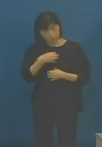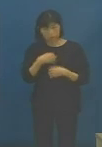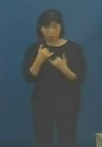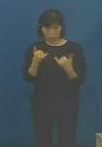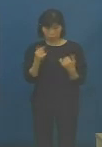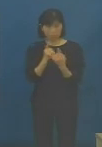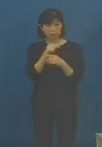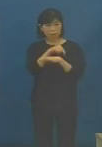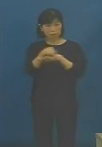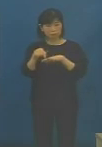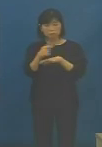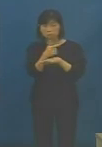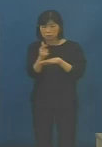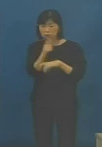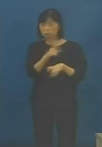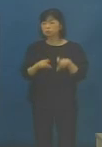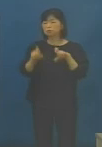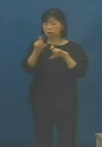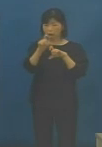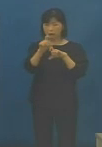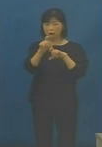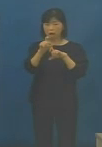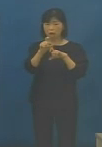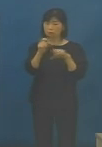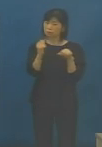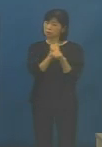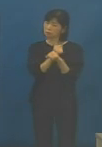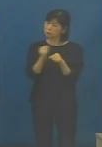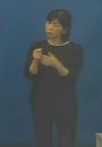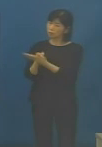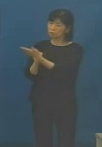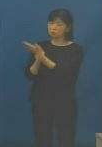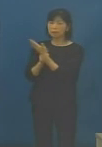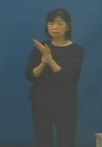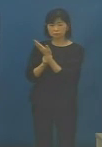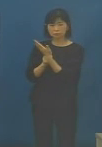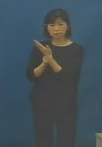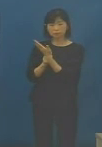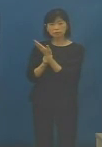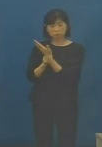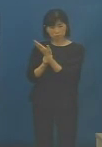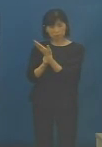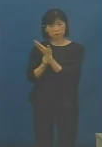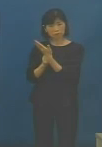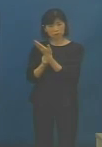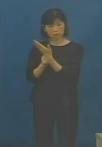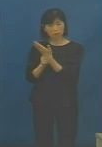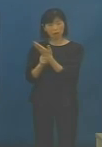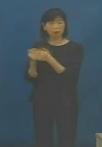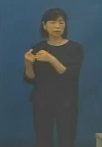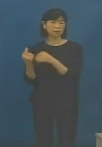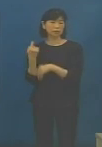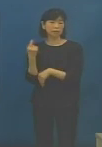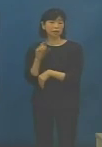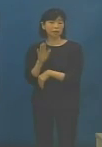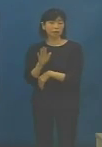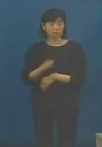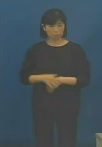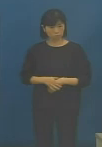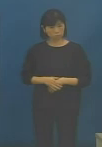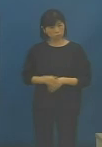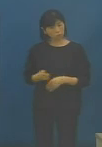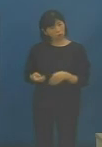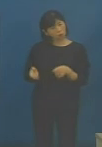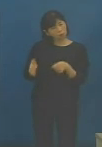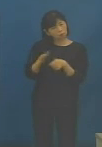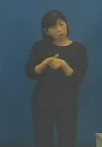々追加のもの事業を示すというそういうお話もありますので、そういうことも入れれば